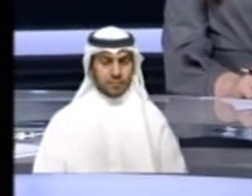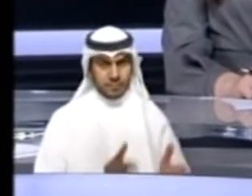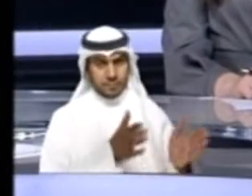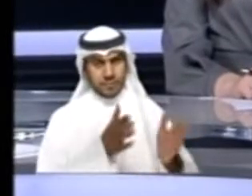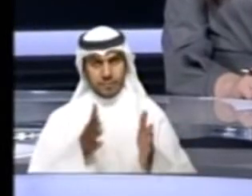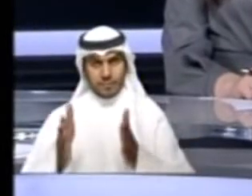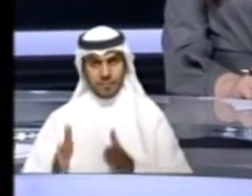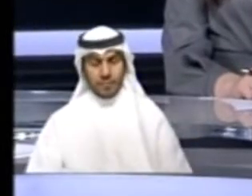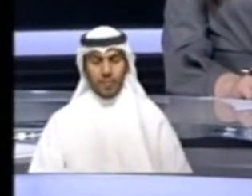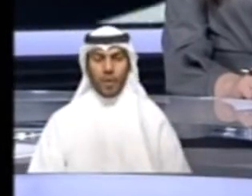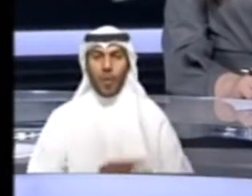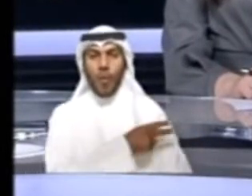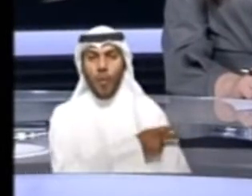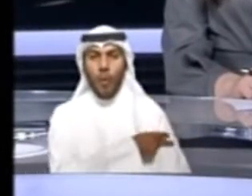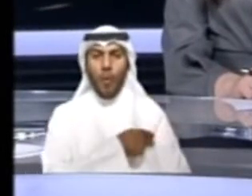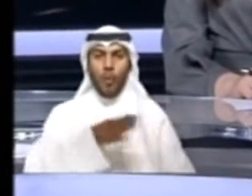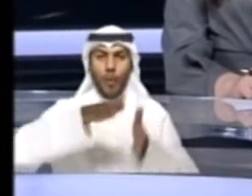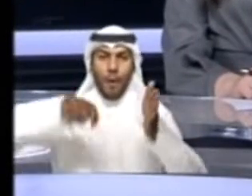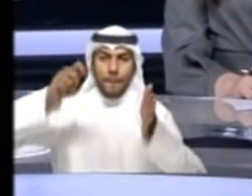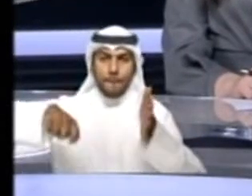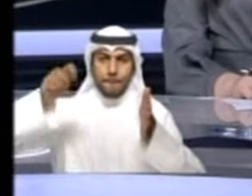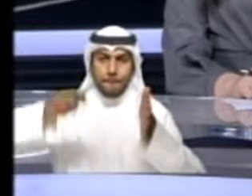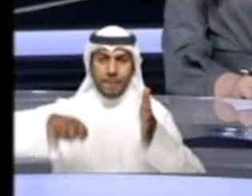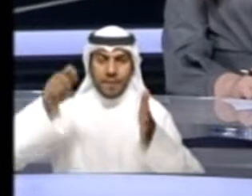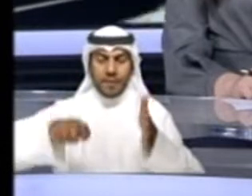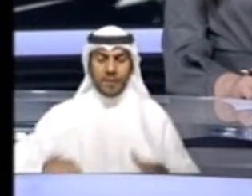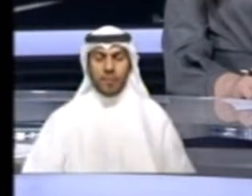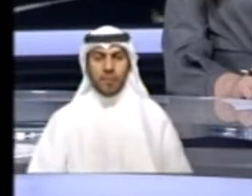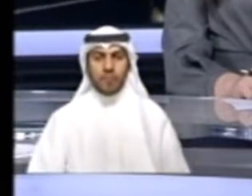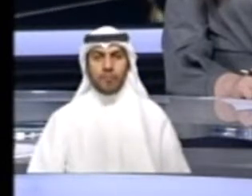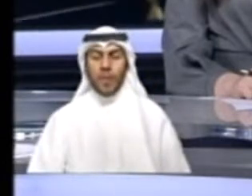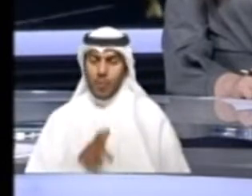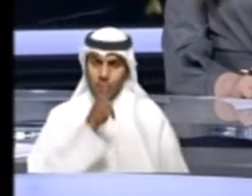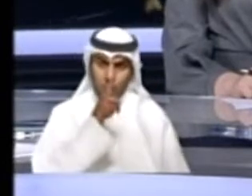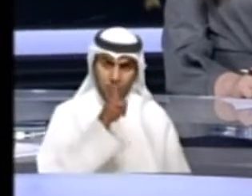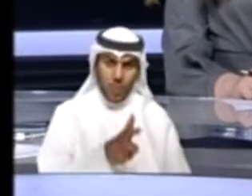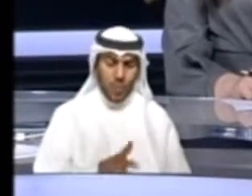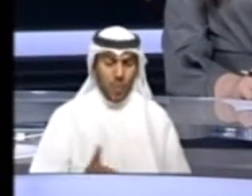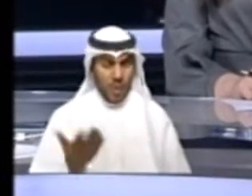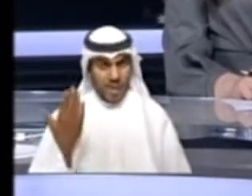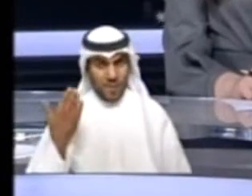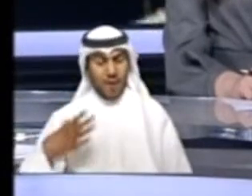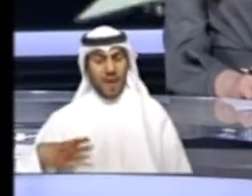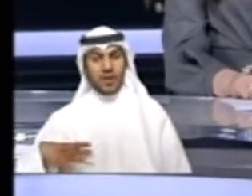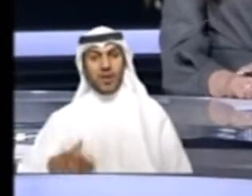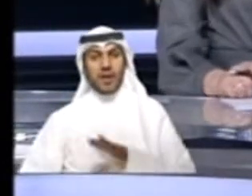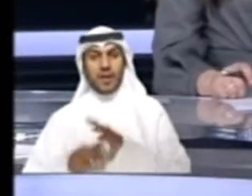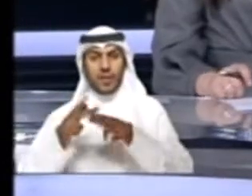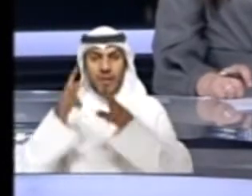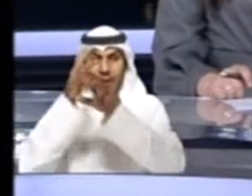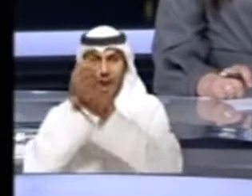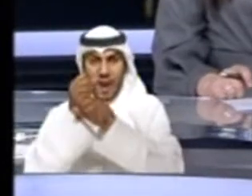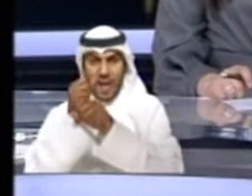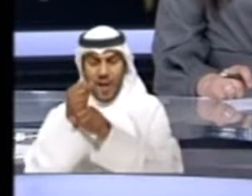أشار عدد من أعضاء مجلس الأمة بعد تلقيهم رسالة مكتوبة من صاحب السمو أمير البلاد الشيخ صباح الأحمد الجابر صباح حفظه الله